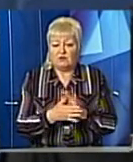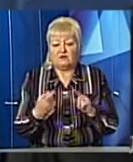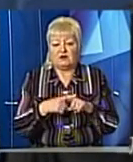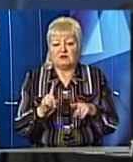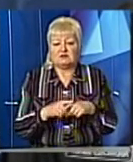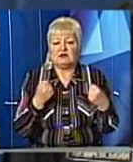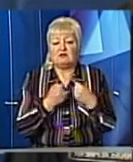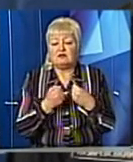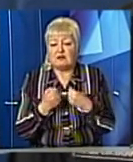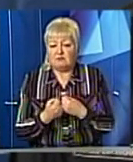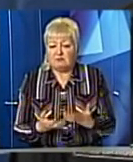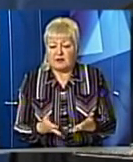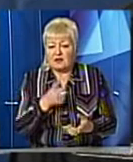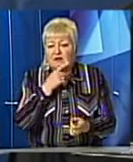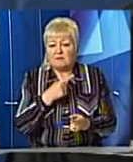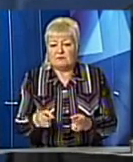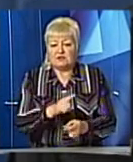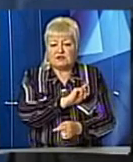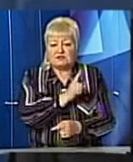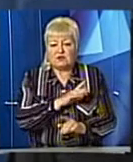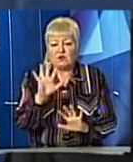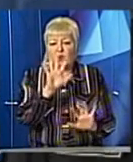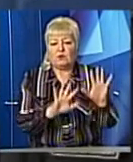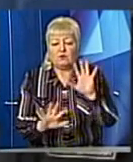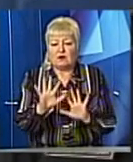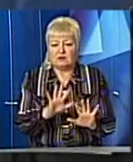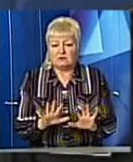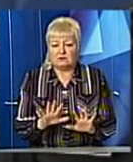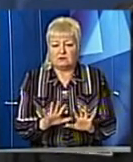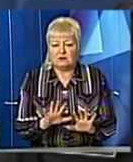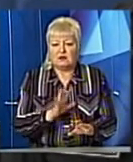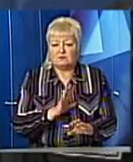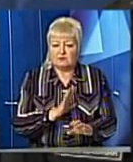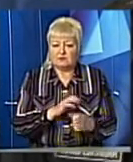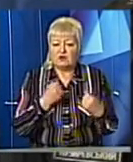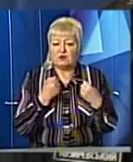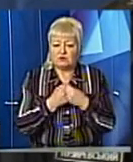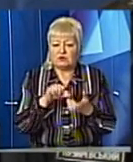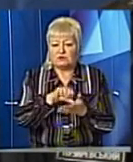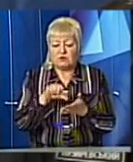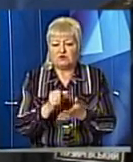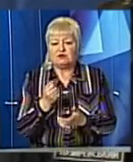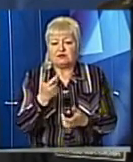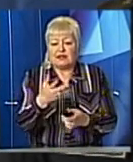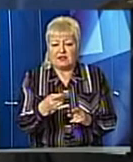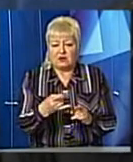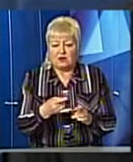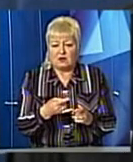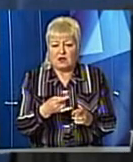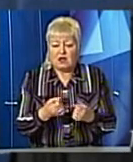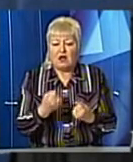ДТП, де, наприклад, під час сильного туману трапляється ДТП за участі декількох автомобілів і,